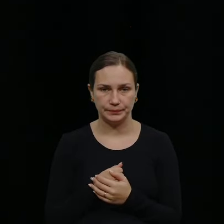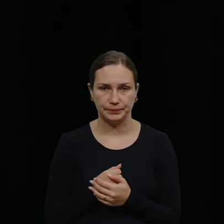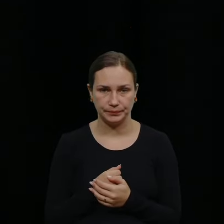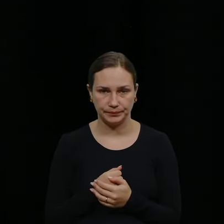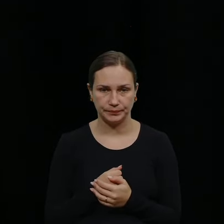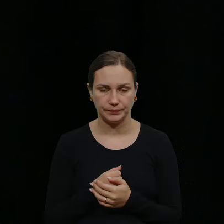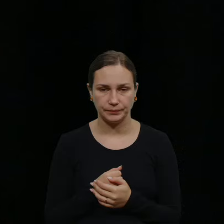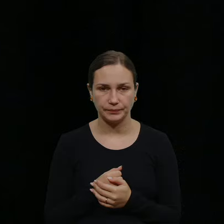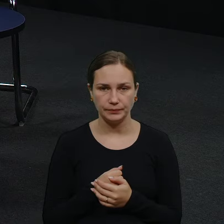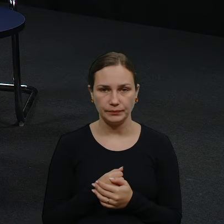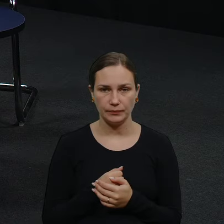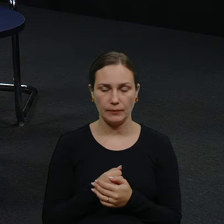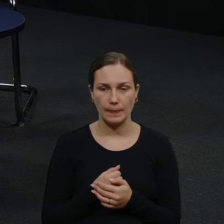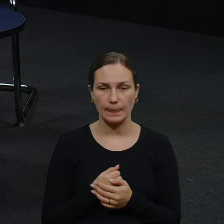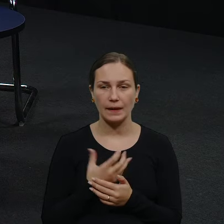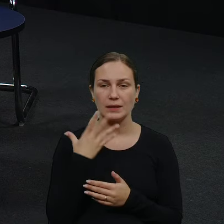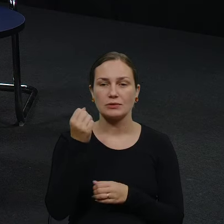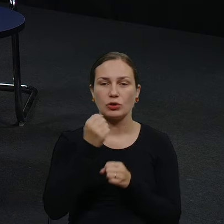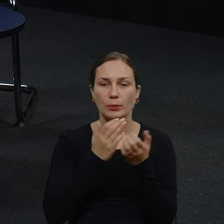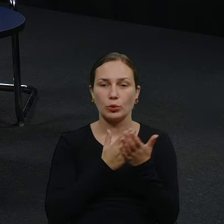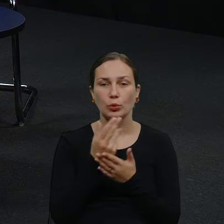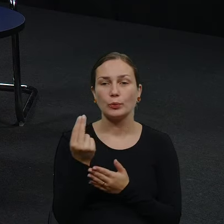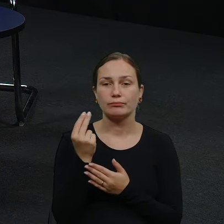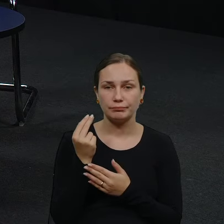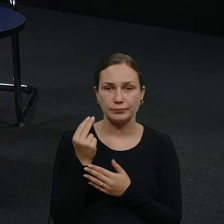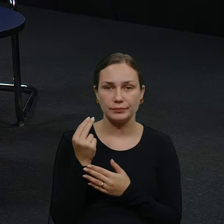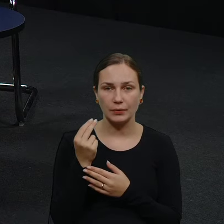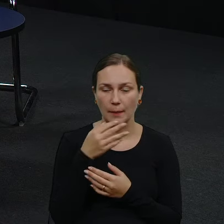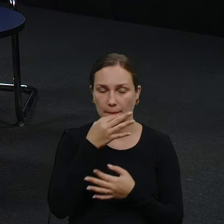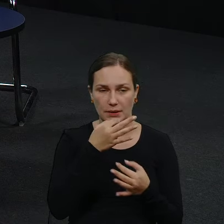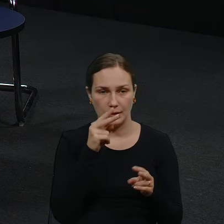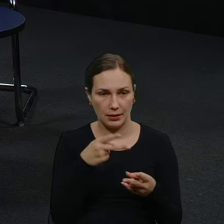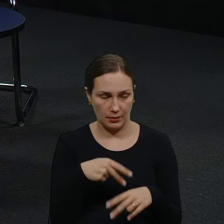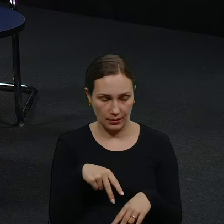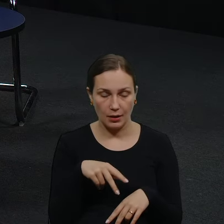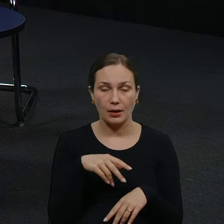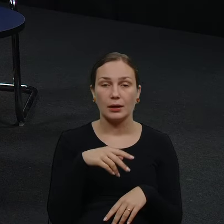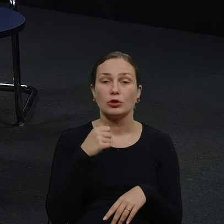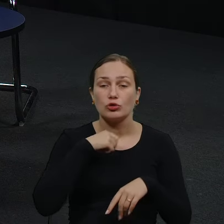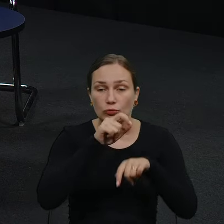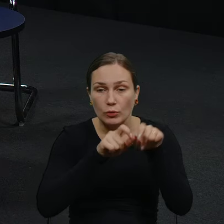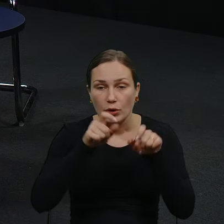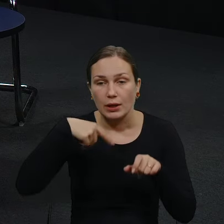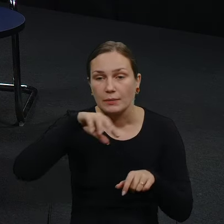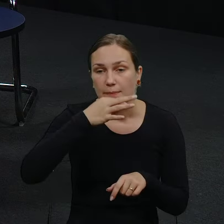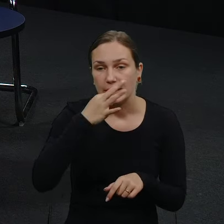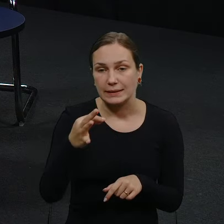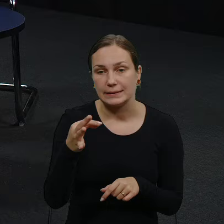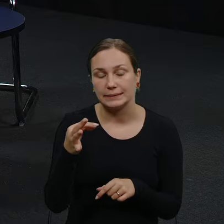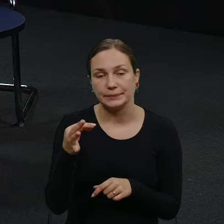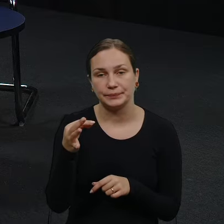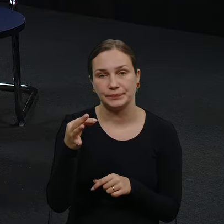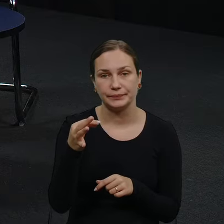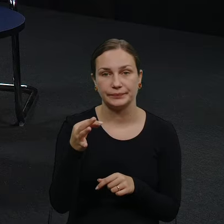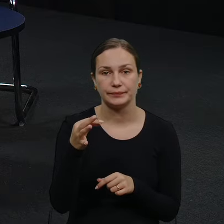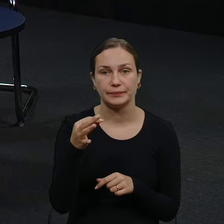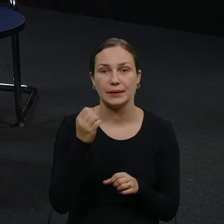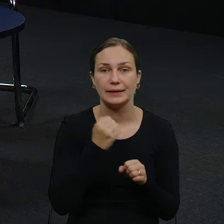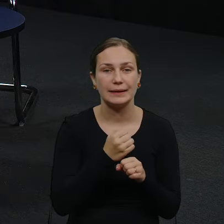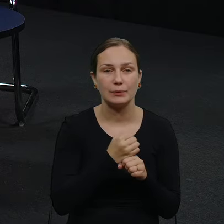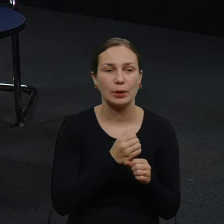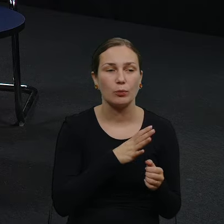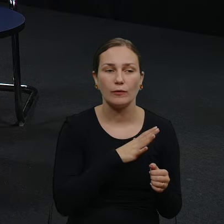Seime. Priminėt savo visą darbinę patirtį, pats nereikėjo man pavardinti, tai jūs dabar pasakykit žmonėms, ne kur esate